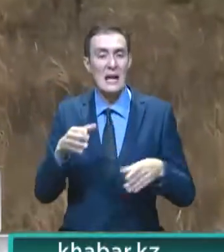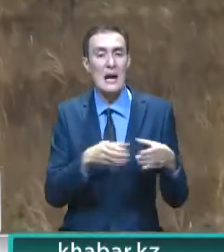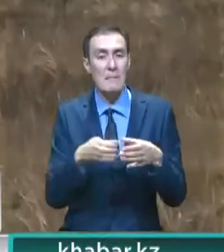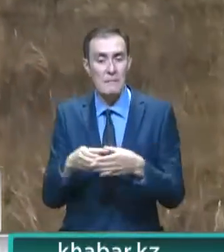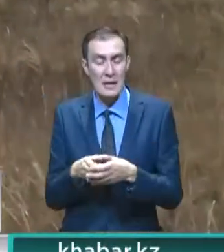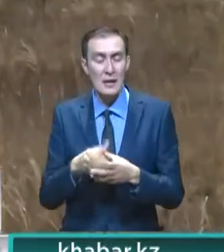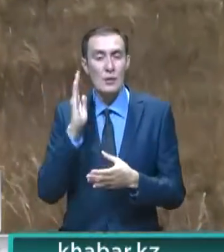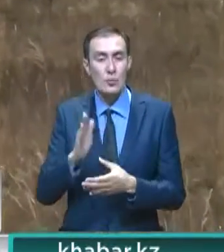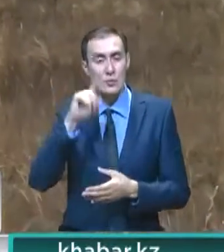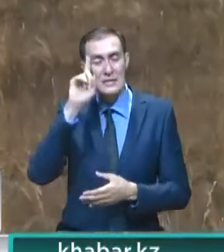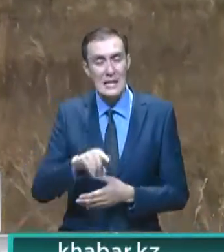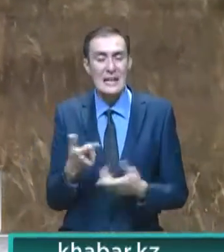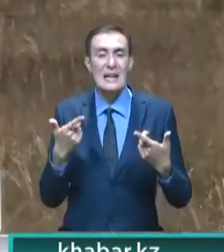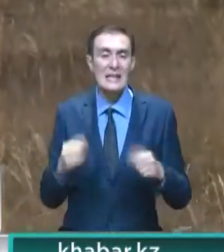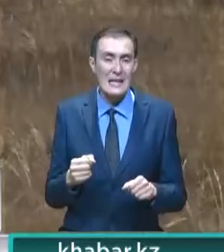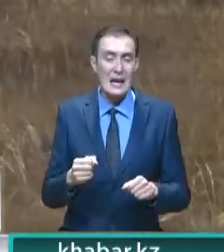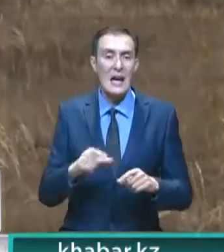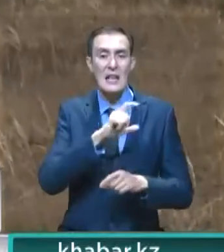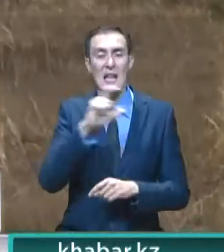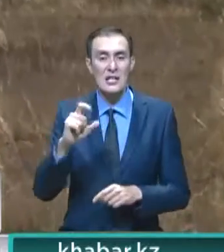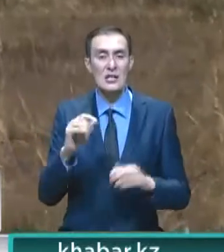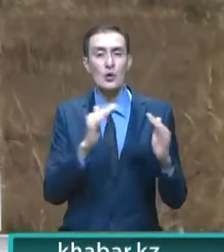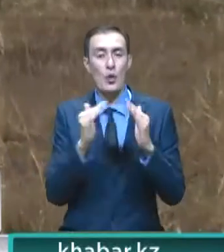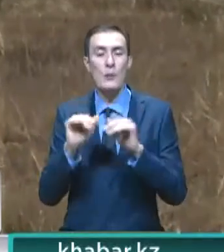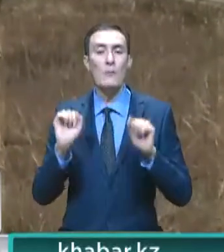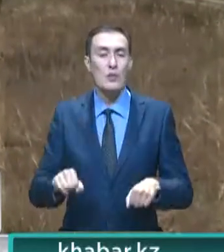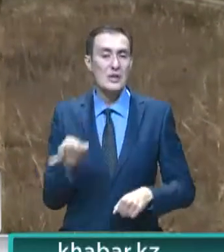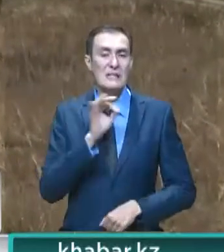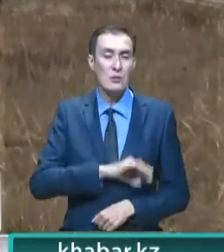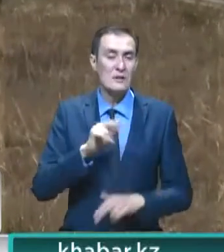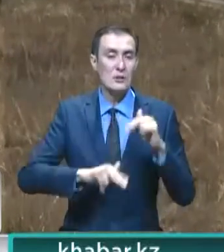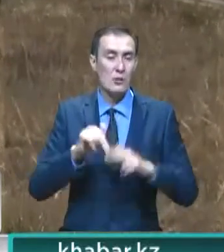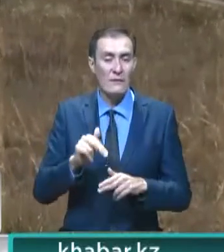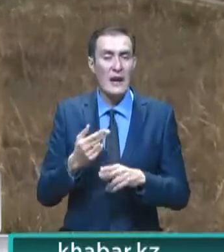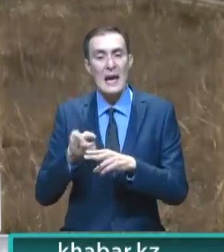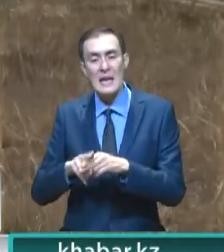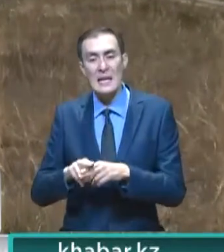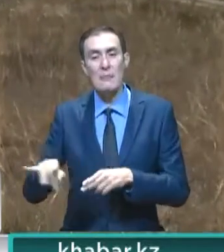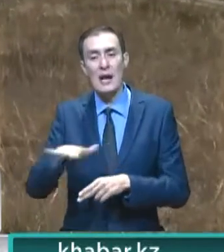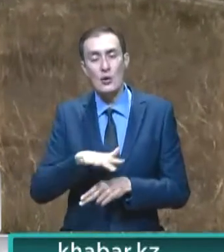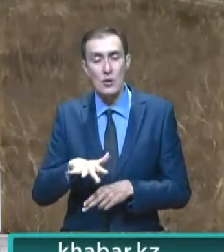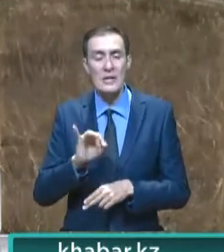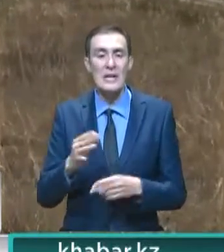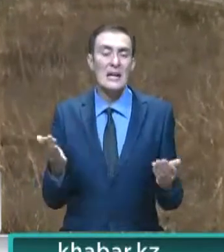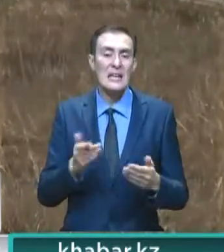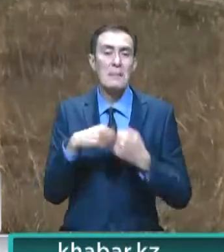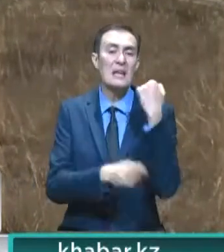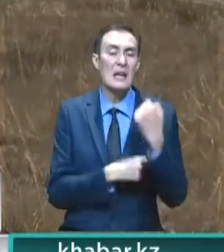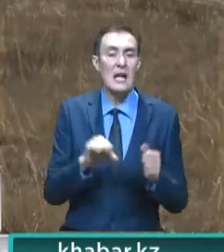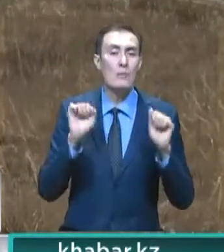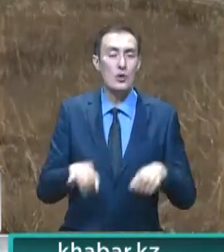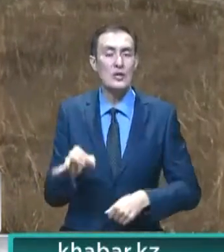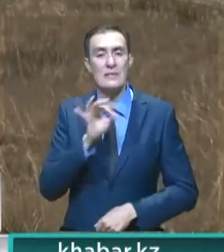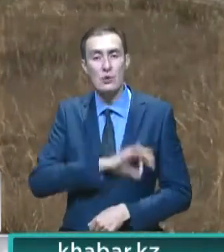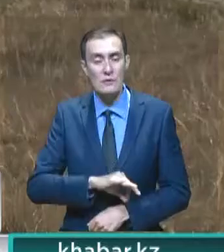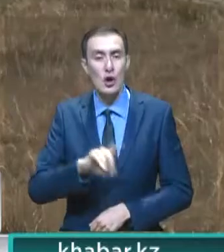говоря, специалисты будут знать, какой этажности необходимо строить здание в той или иной местности и какие стройматериалы